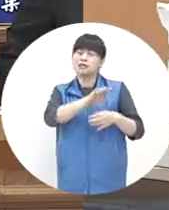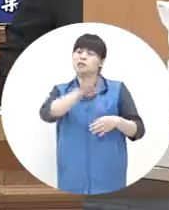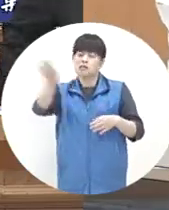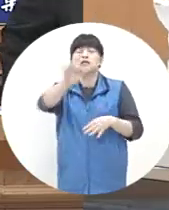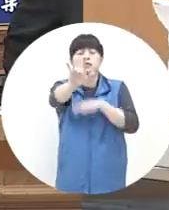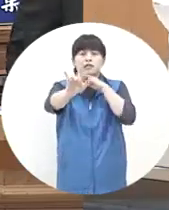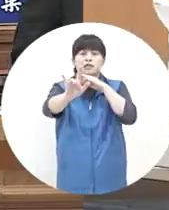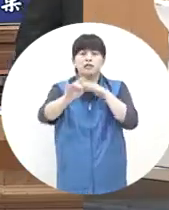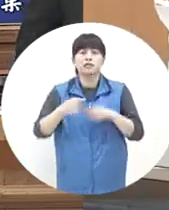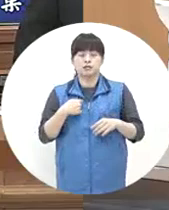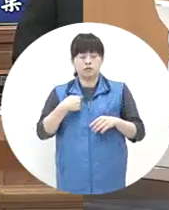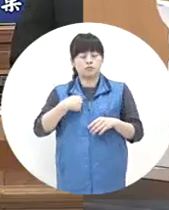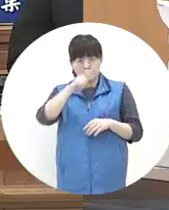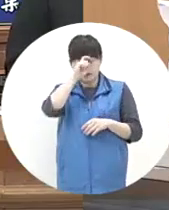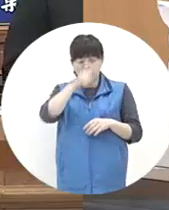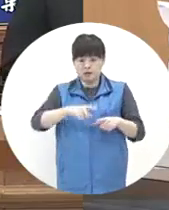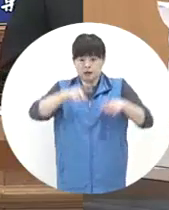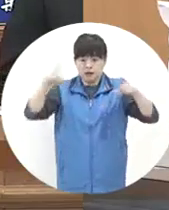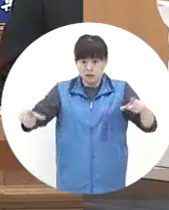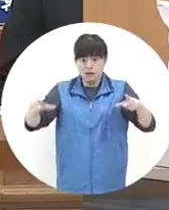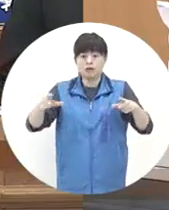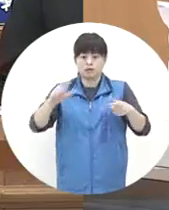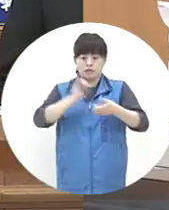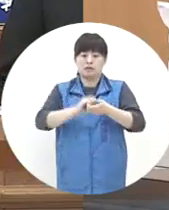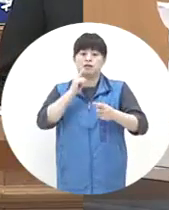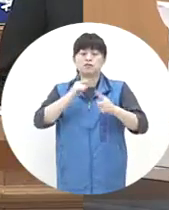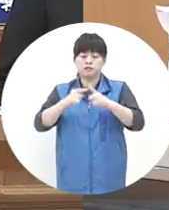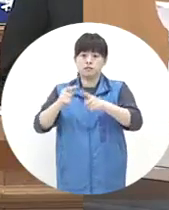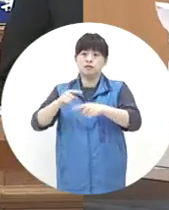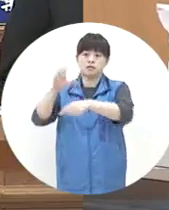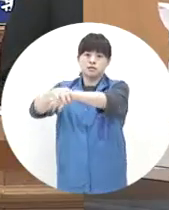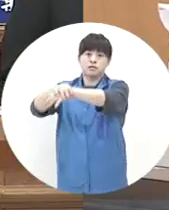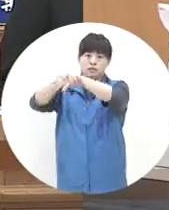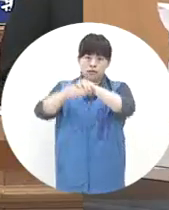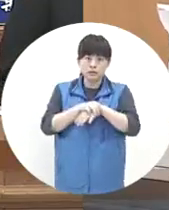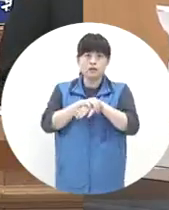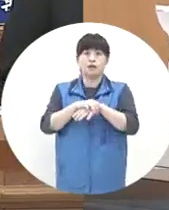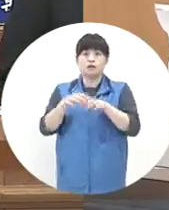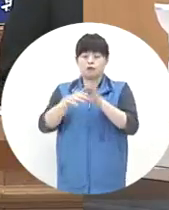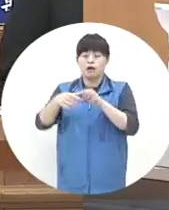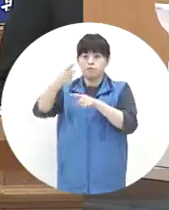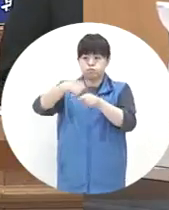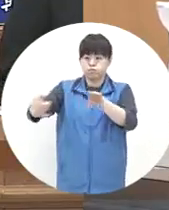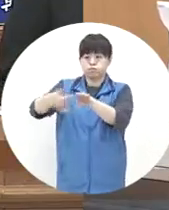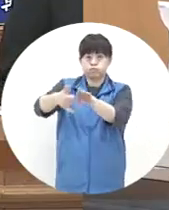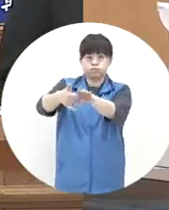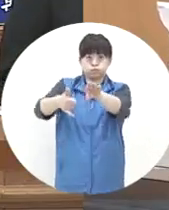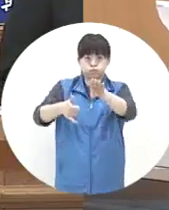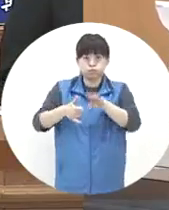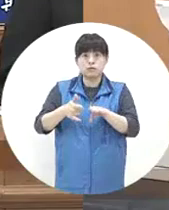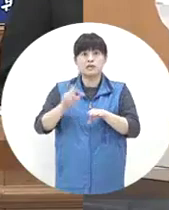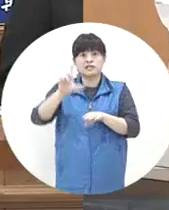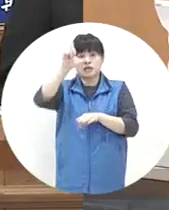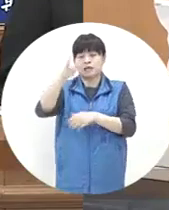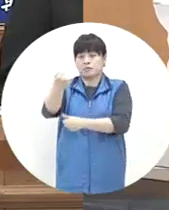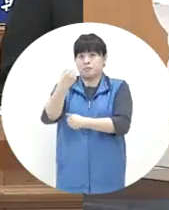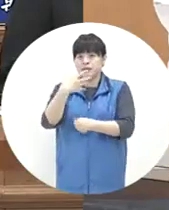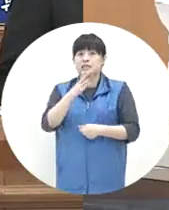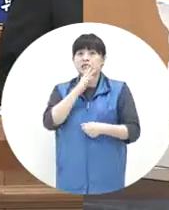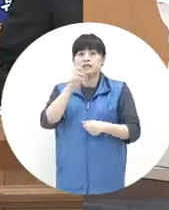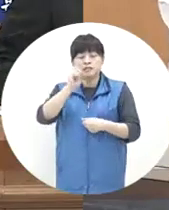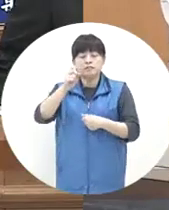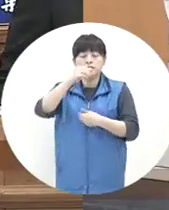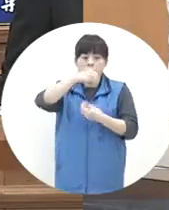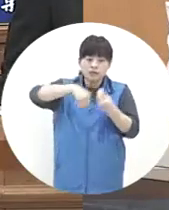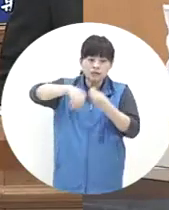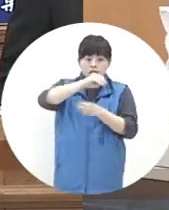那我们要放宽之后呢，一定要把人载回来。所以我们的接驳车也要按照您上次的一个建议，怎么去调节